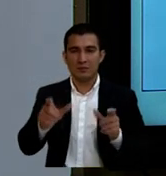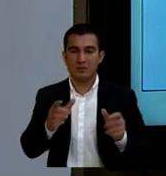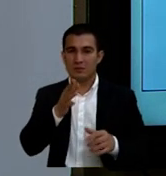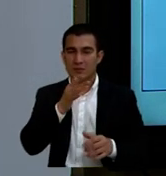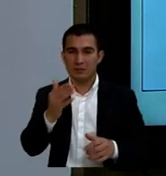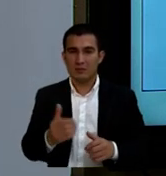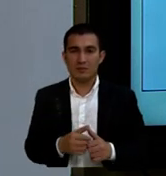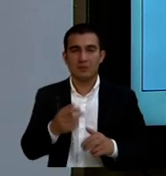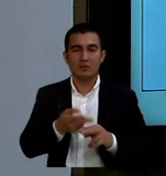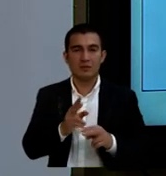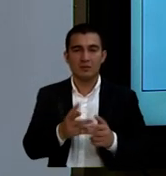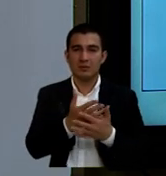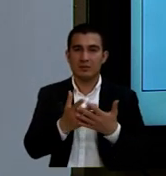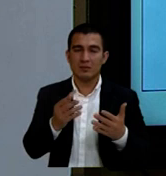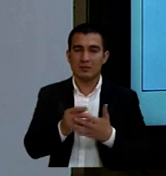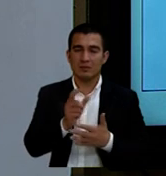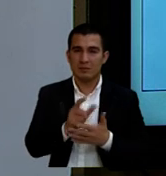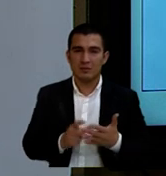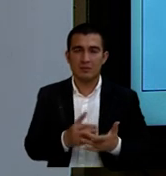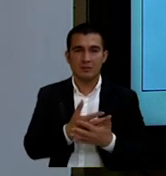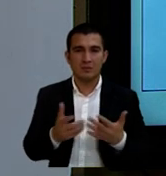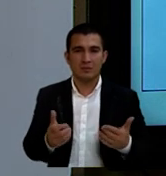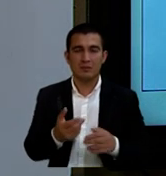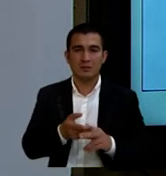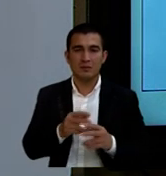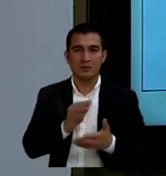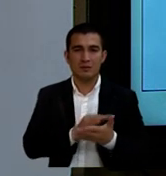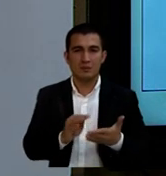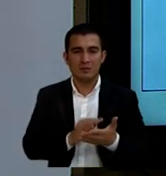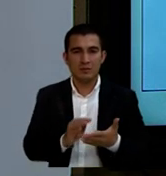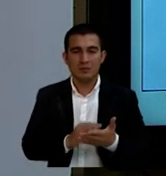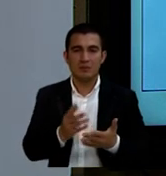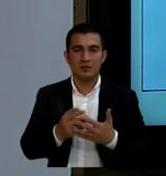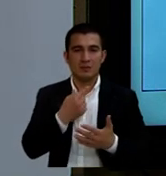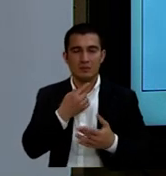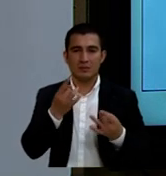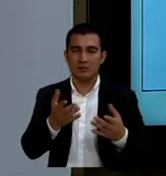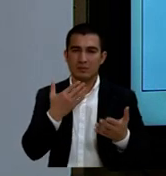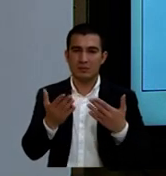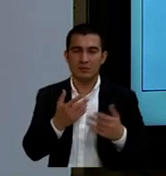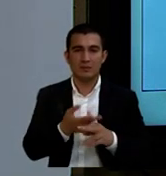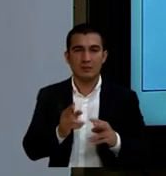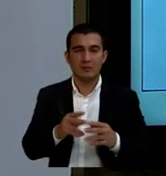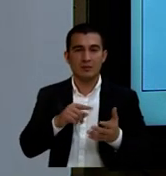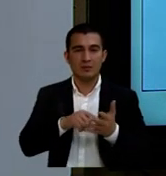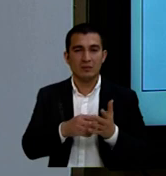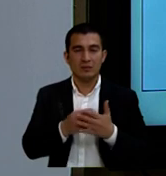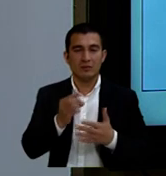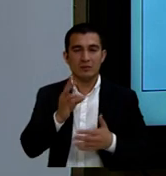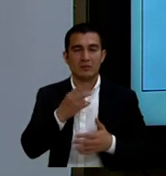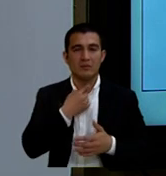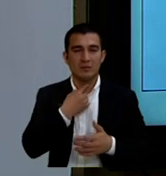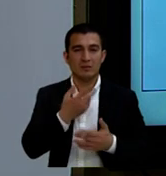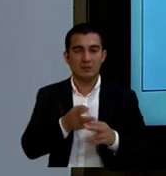yoshi, ijtimoiy maqomi, nutqning yozma yoki og'zakiligi, nutq vaziyatiga to'la mosligi